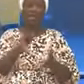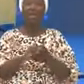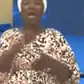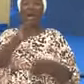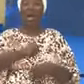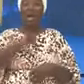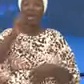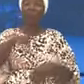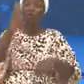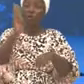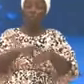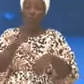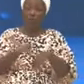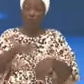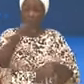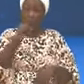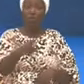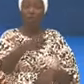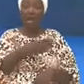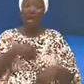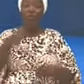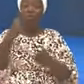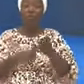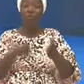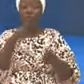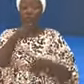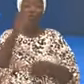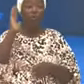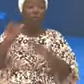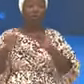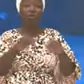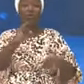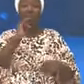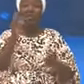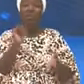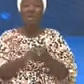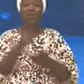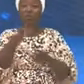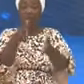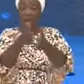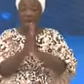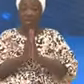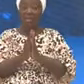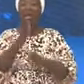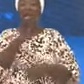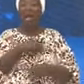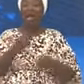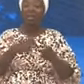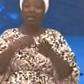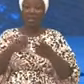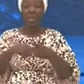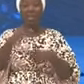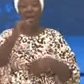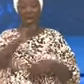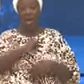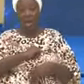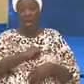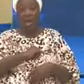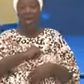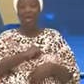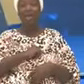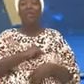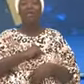dois averti est ce que tu dois faire cette étude doit réclamer et ensuite à tu